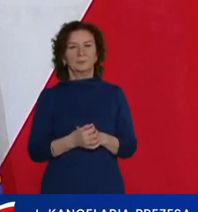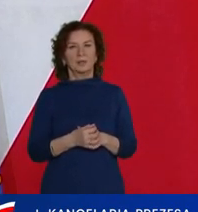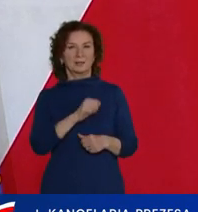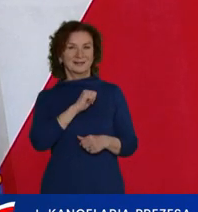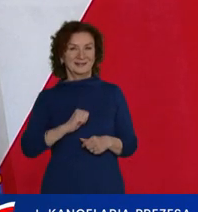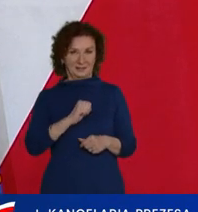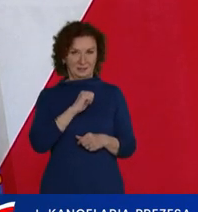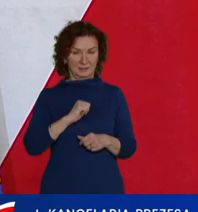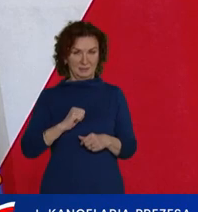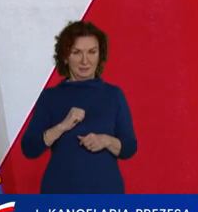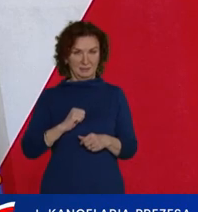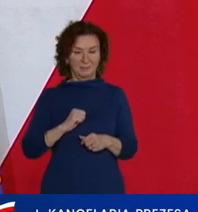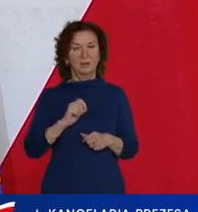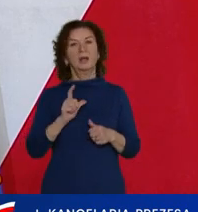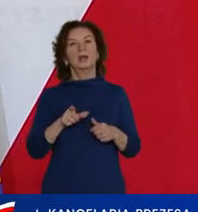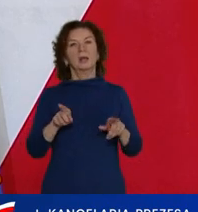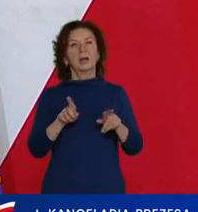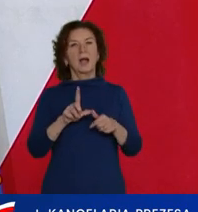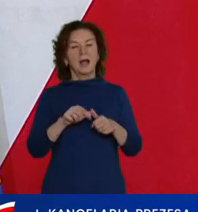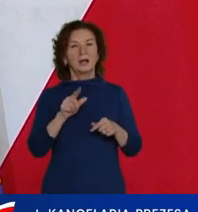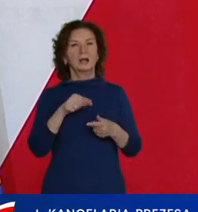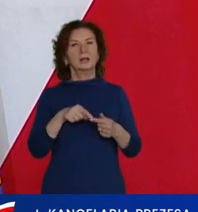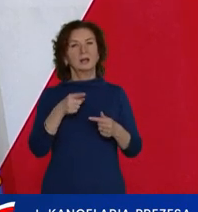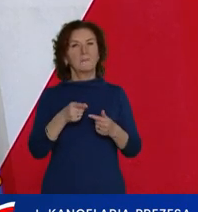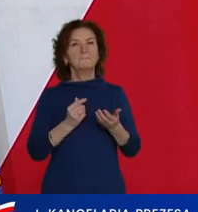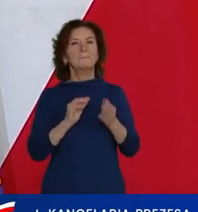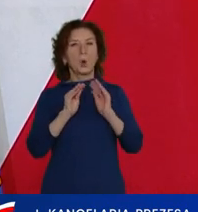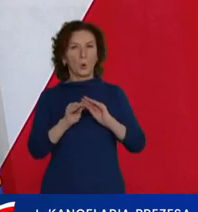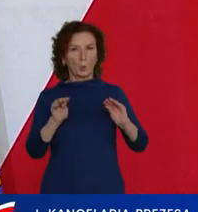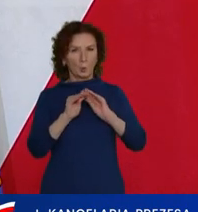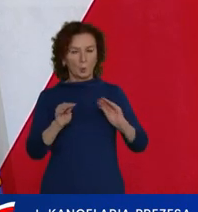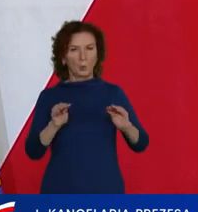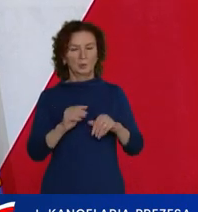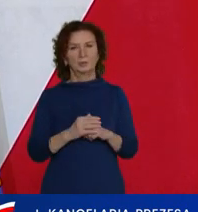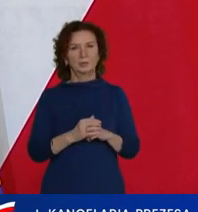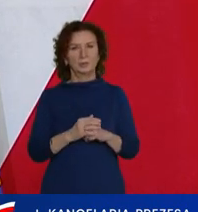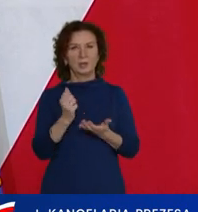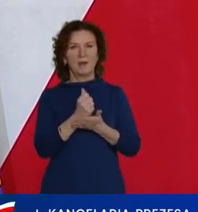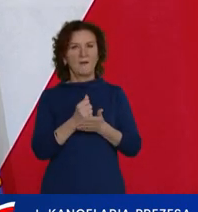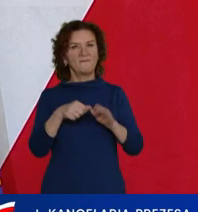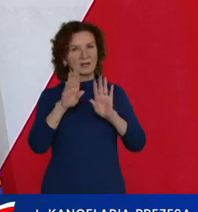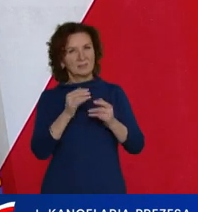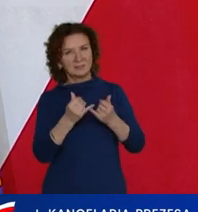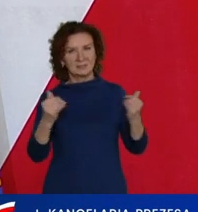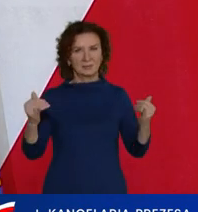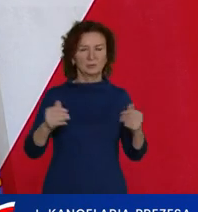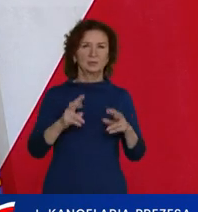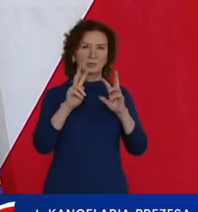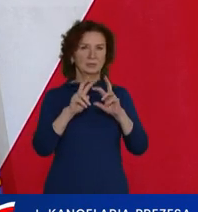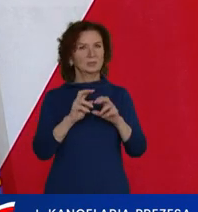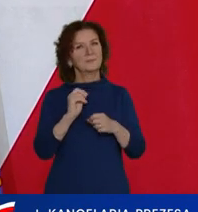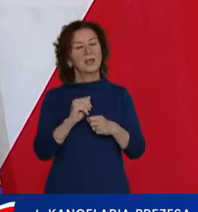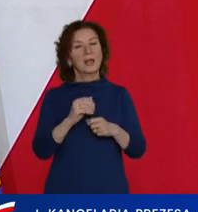Samodzielnie również, ale po kursie będą to robili fizjoterapeuci, farmaceuci. i diagności laboratoryjni,